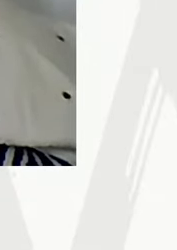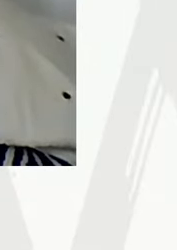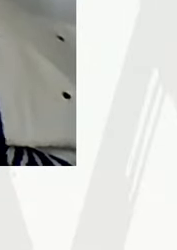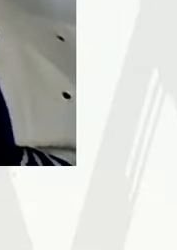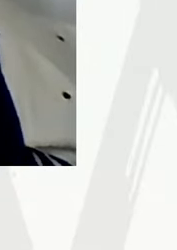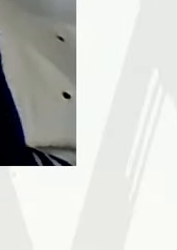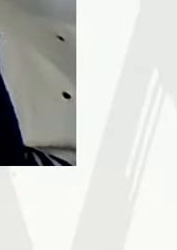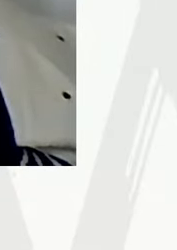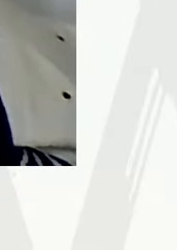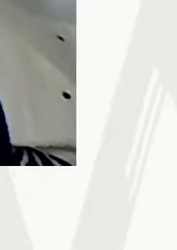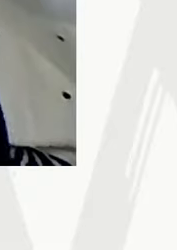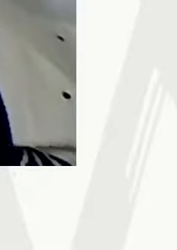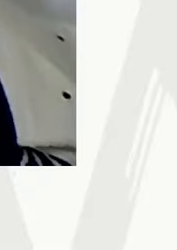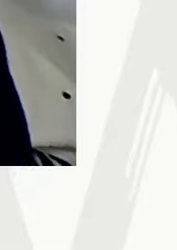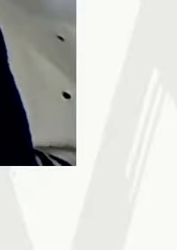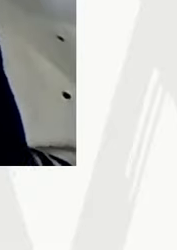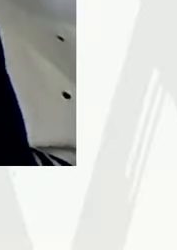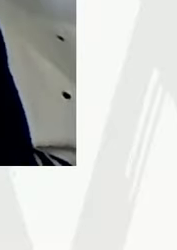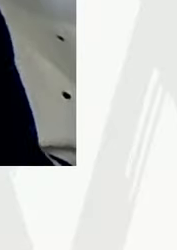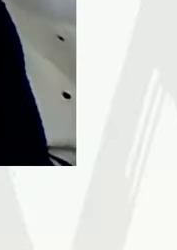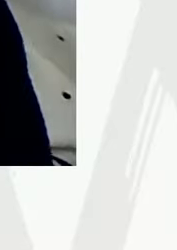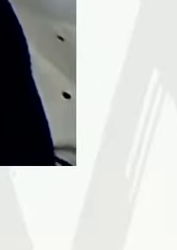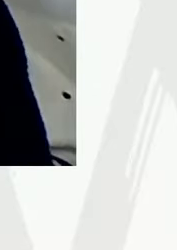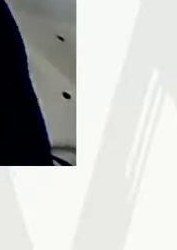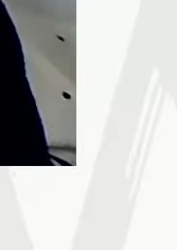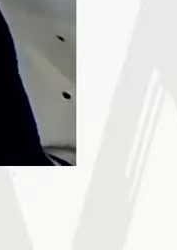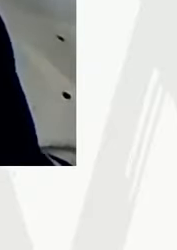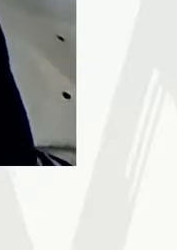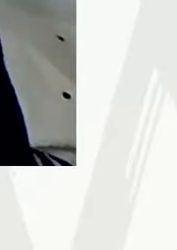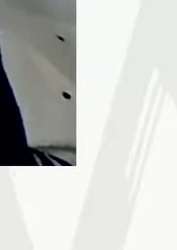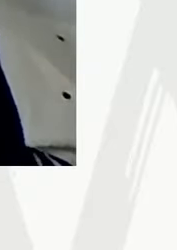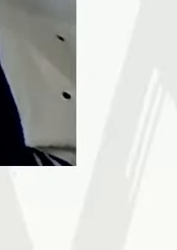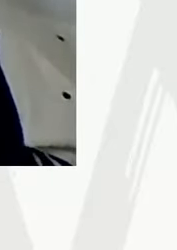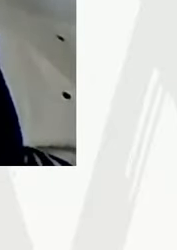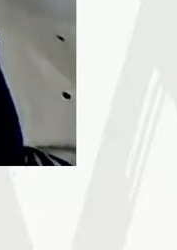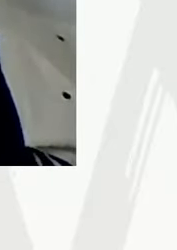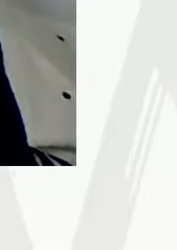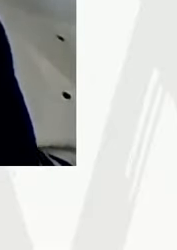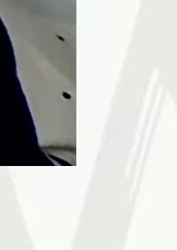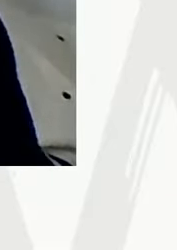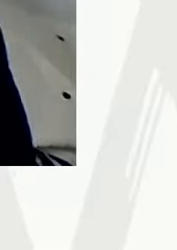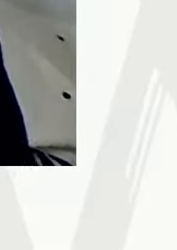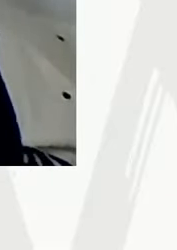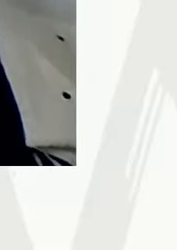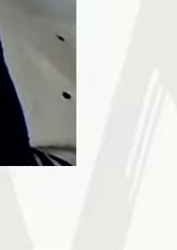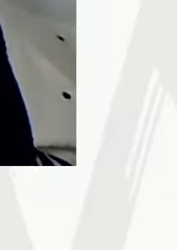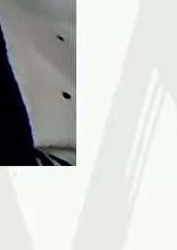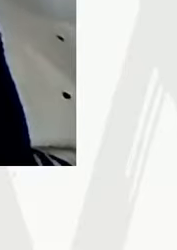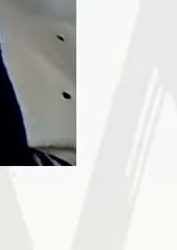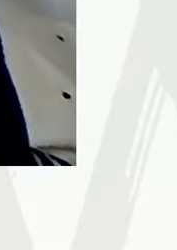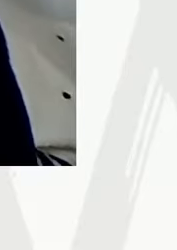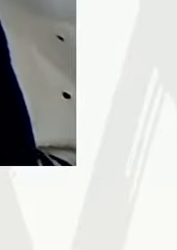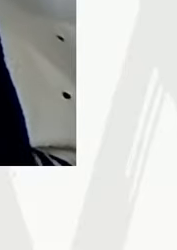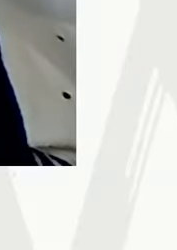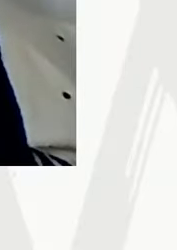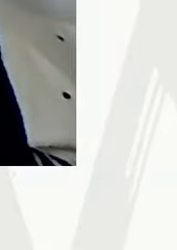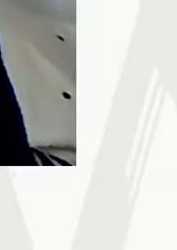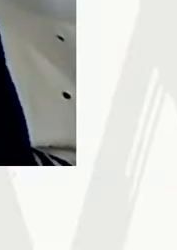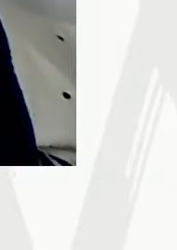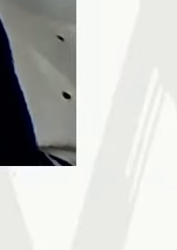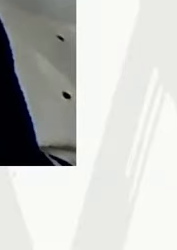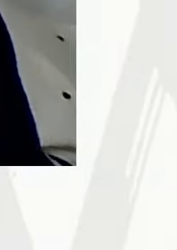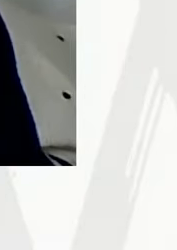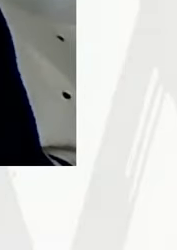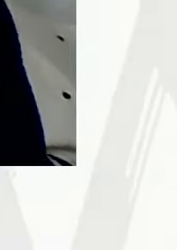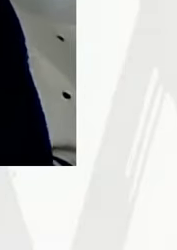devenues toujours plus complexes et plus dépendantes de logiques techno-économiques telles